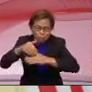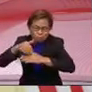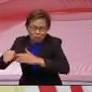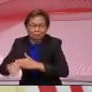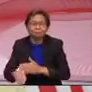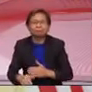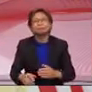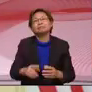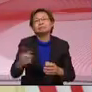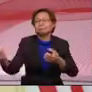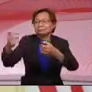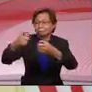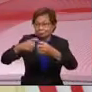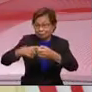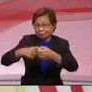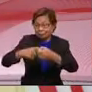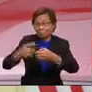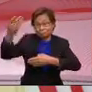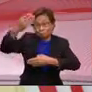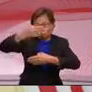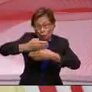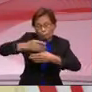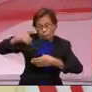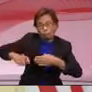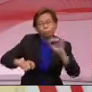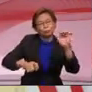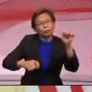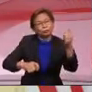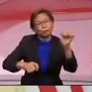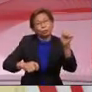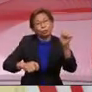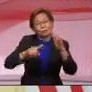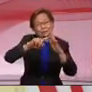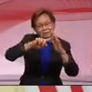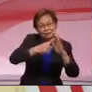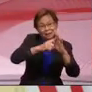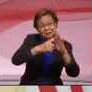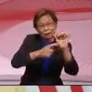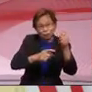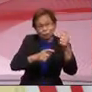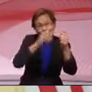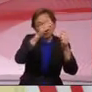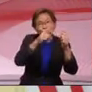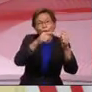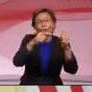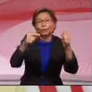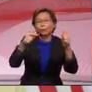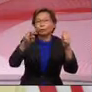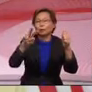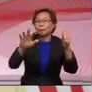Mengenai kuarantin wajib, dari 10 hingga 25